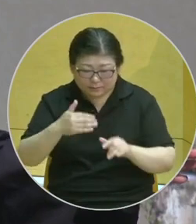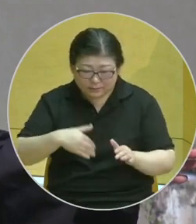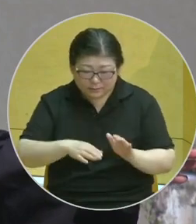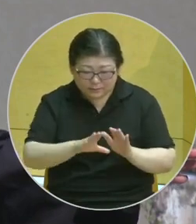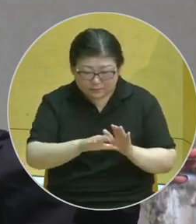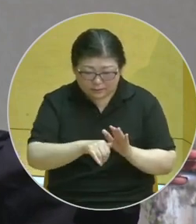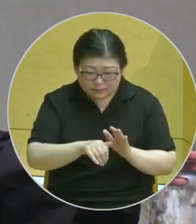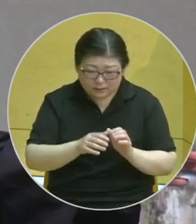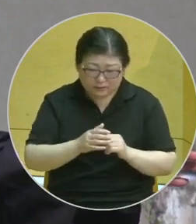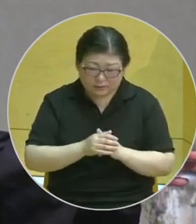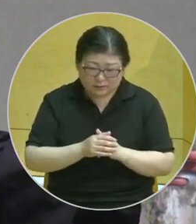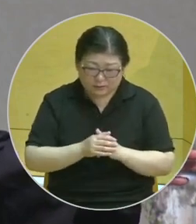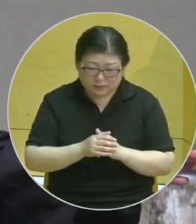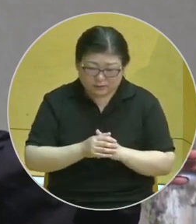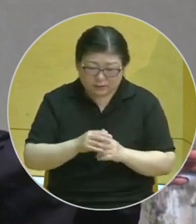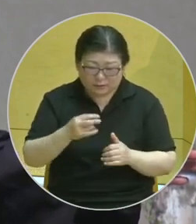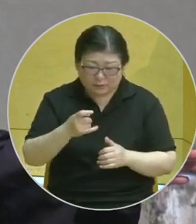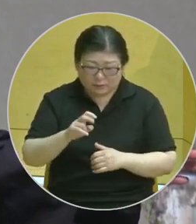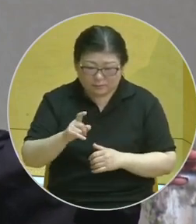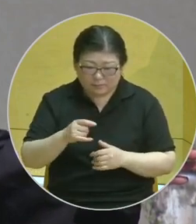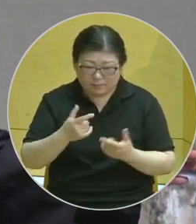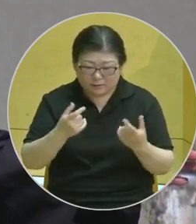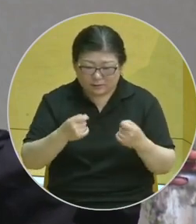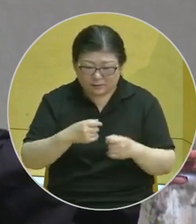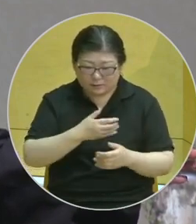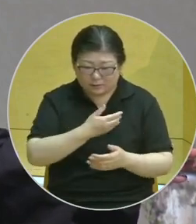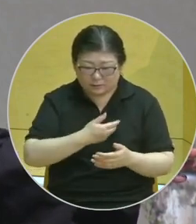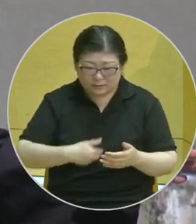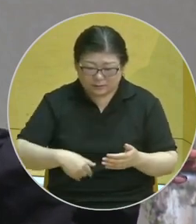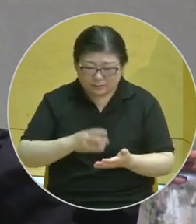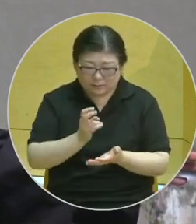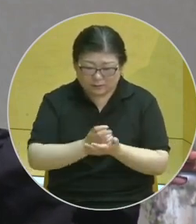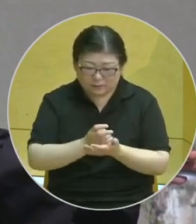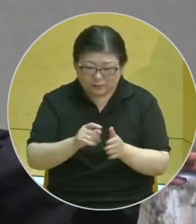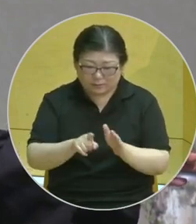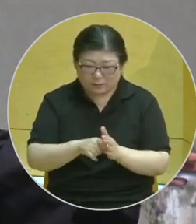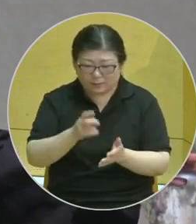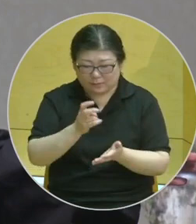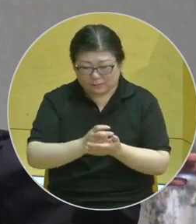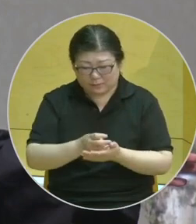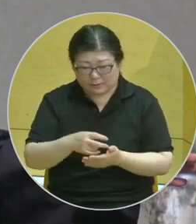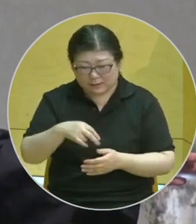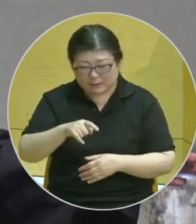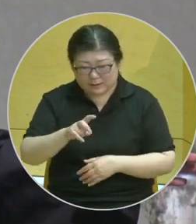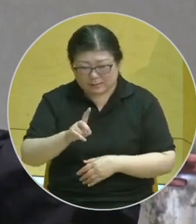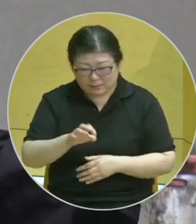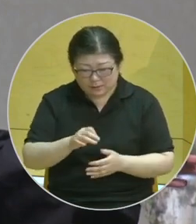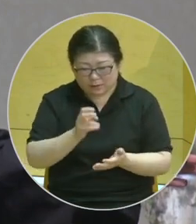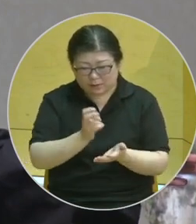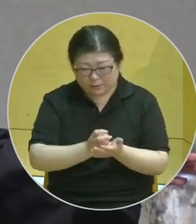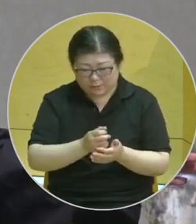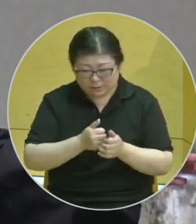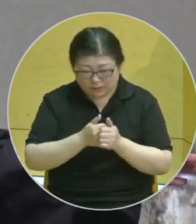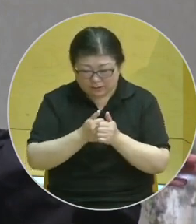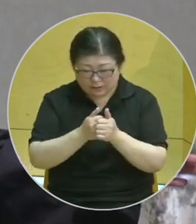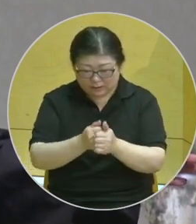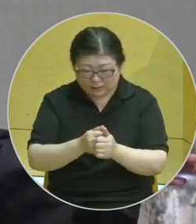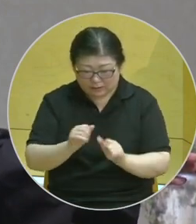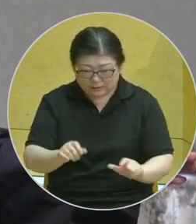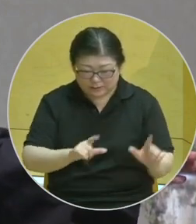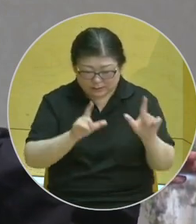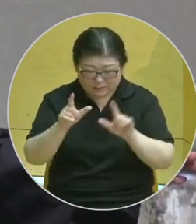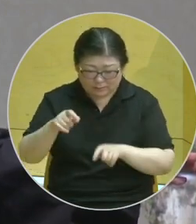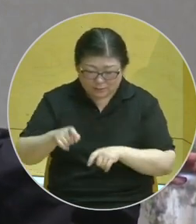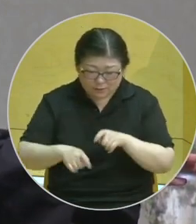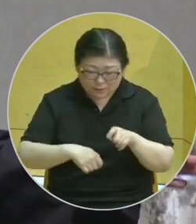처럼 제자의 도리를 따라 믿음의 도리를 떠라 4명의 도리를 따라 우리 인생 길을